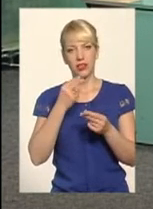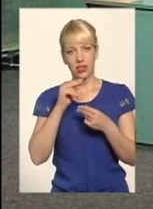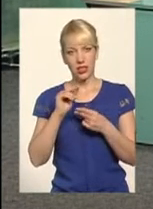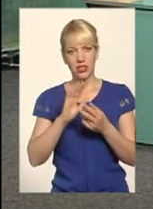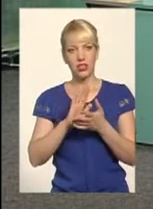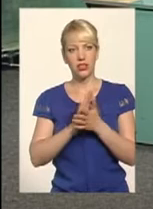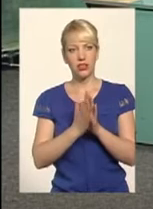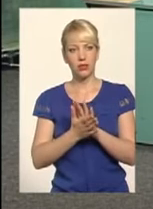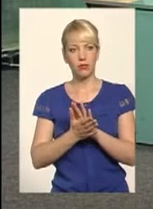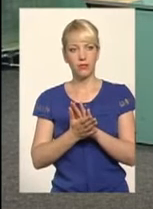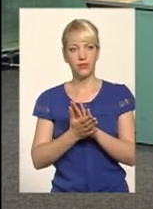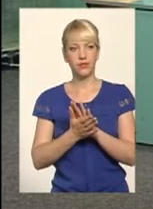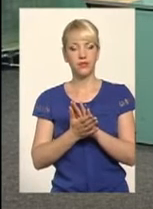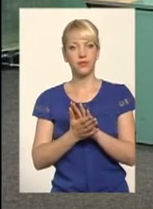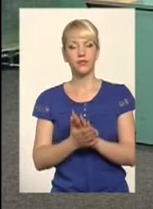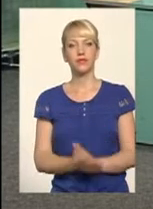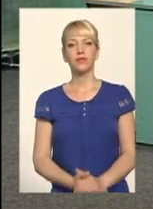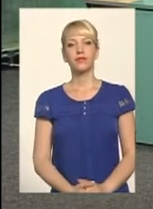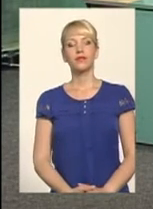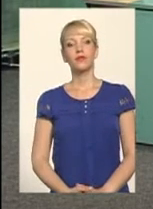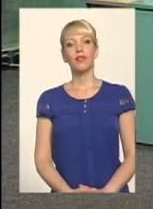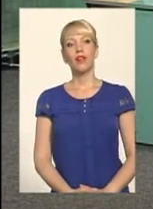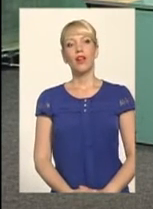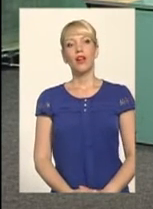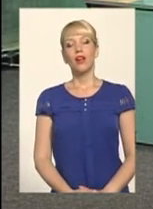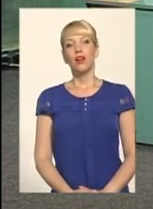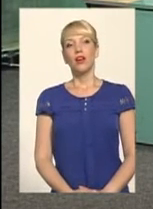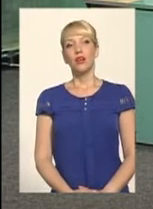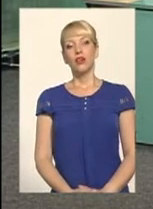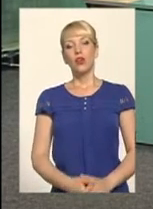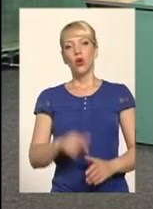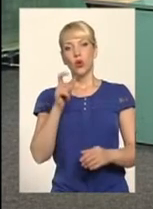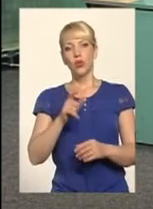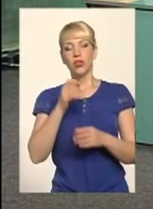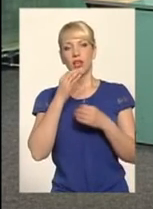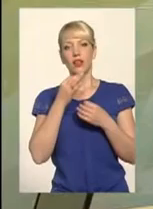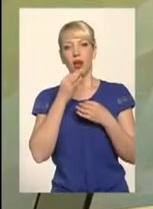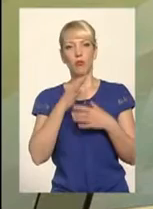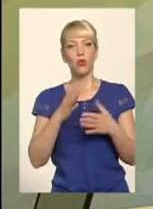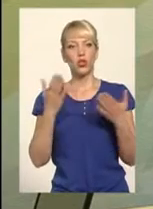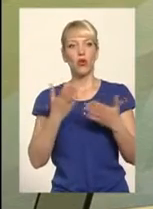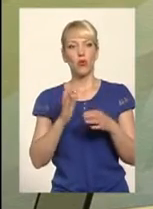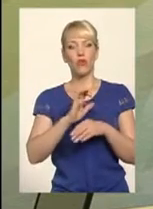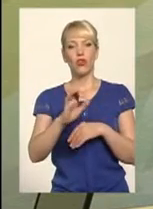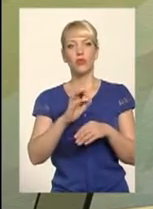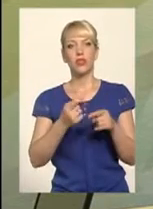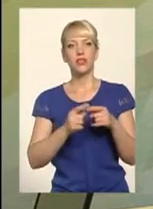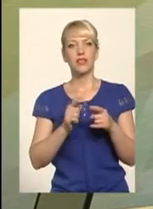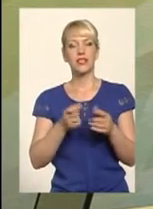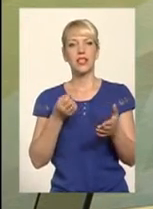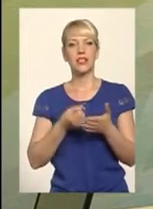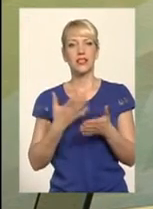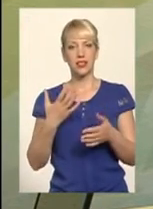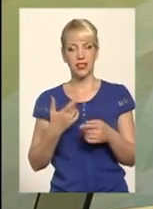в судженнях обивателів? Ну, людина взагалі для будь-якого виробництва – це найбільша цінність. В аграрному секторі